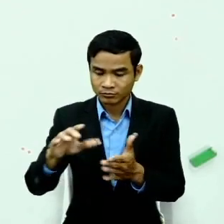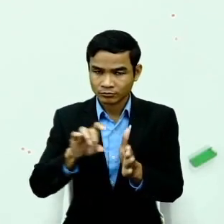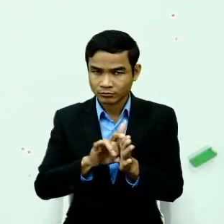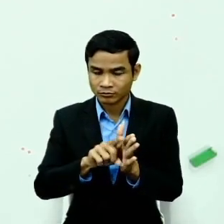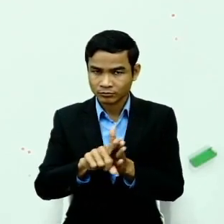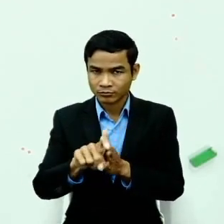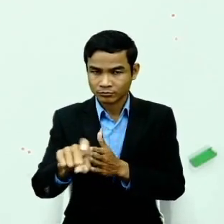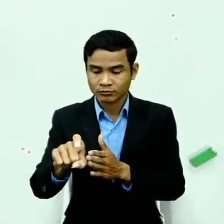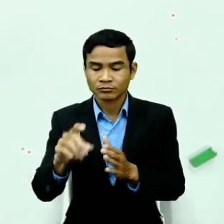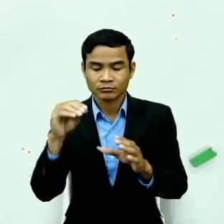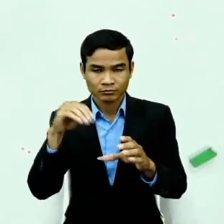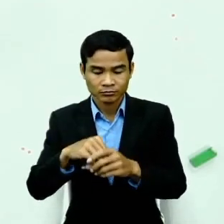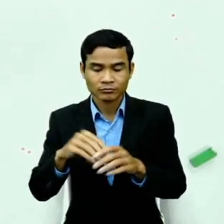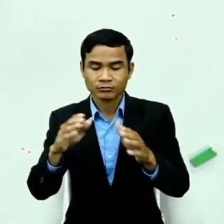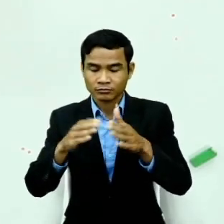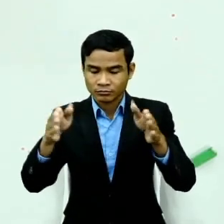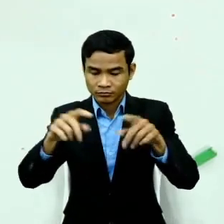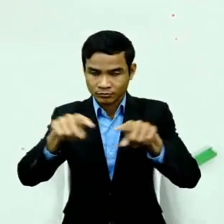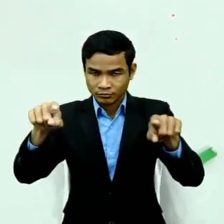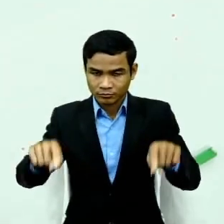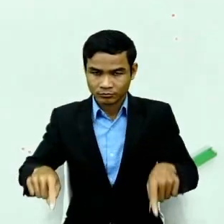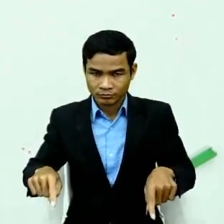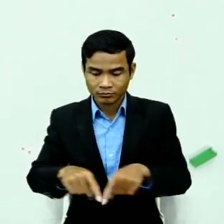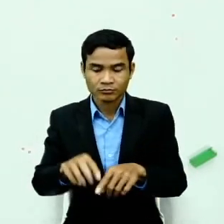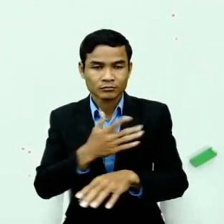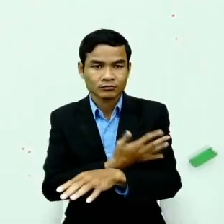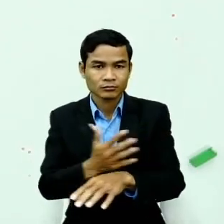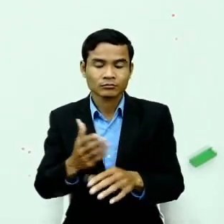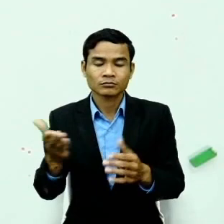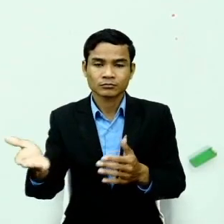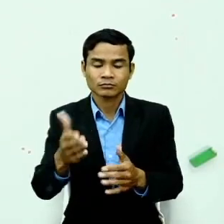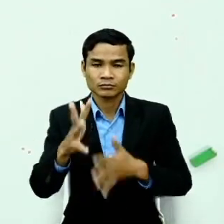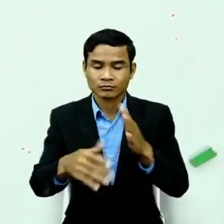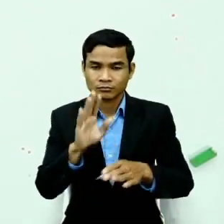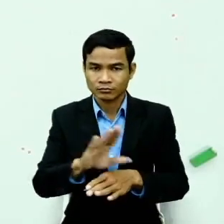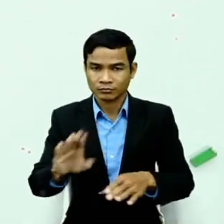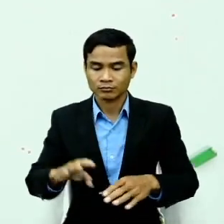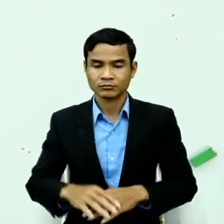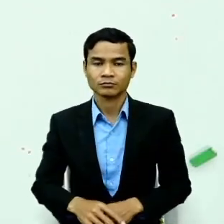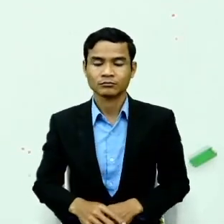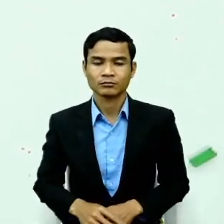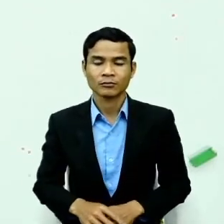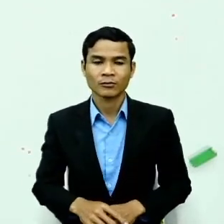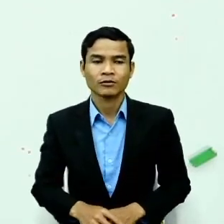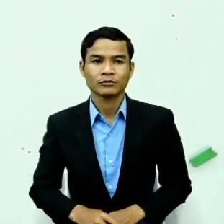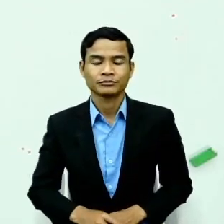cỡ non chậm cà trái là con ăn để luôn ấy